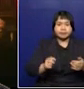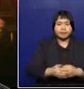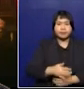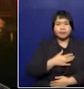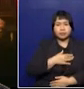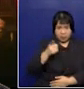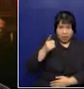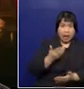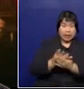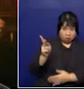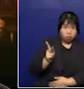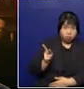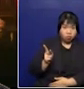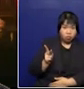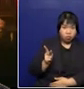องกู้เงินนะ